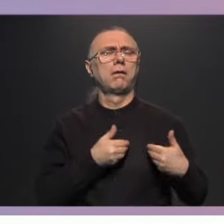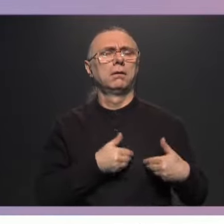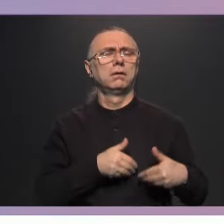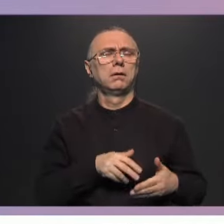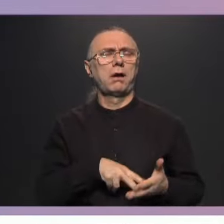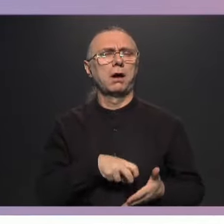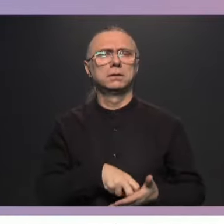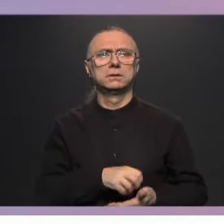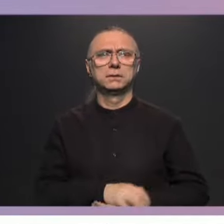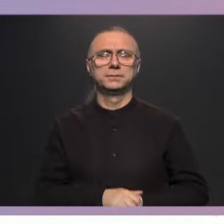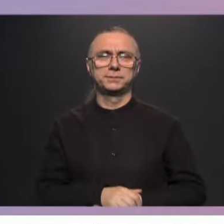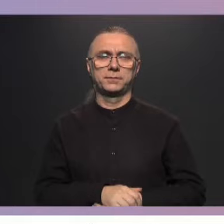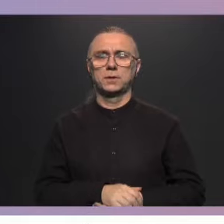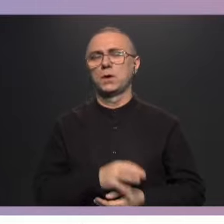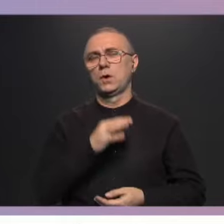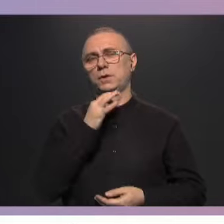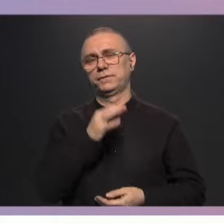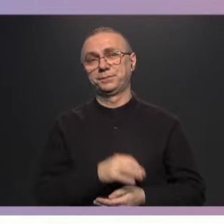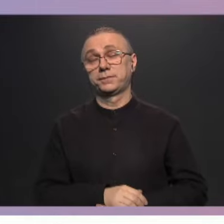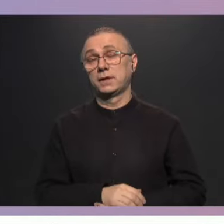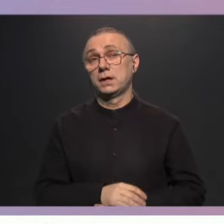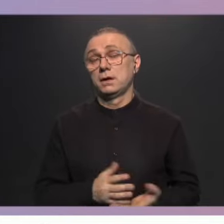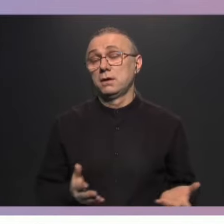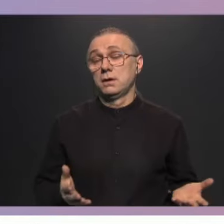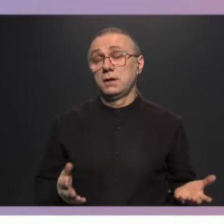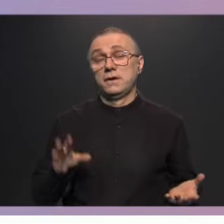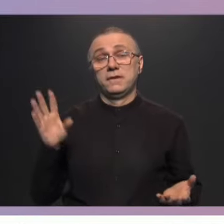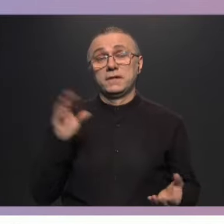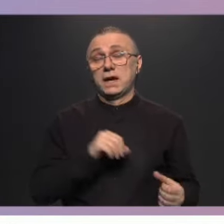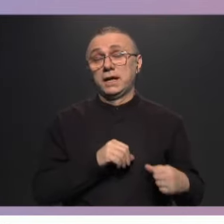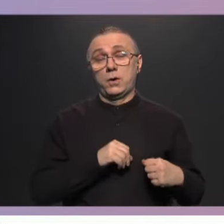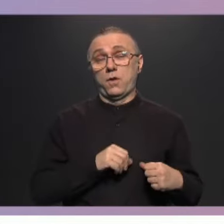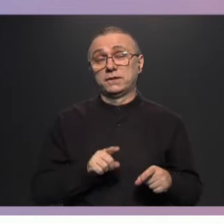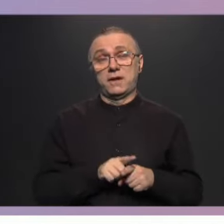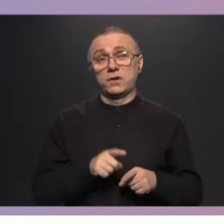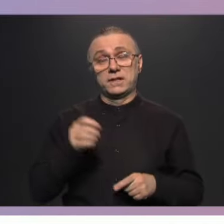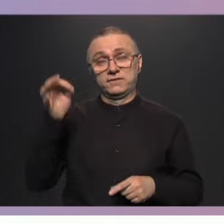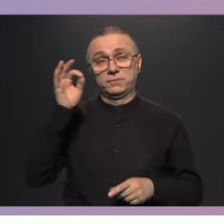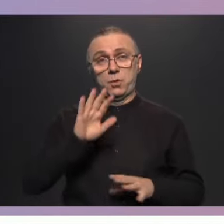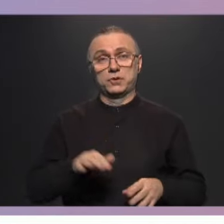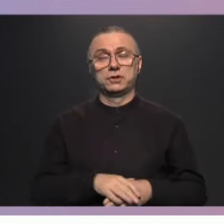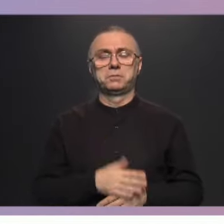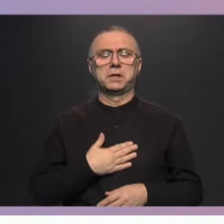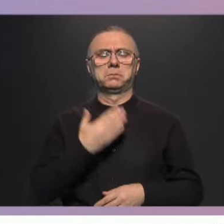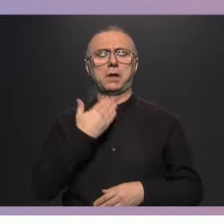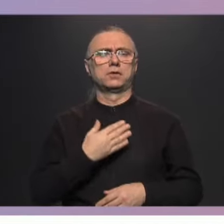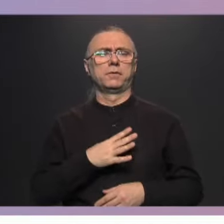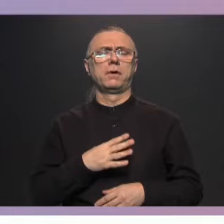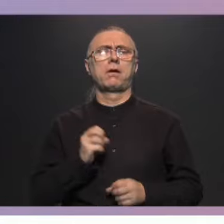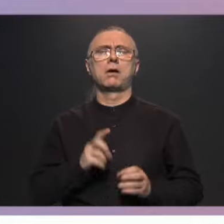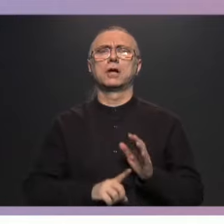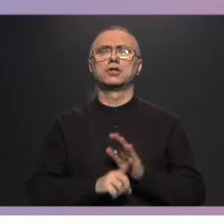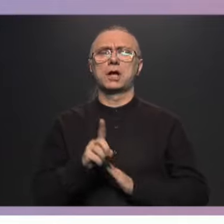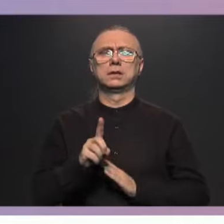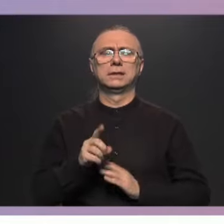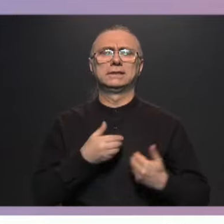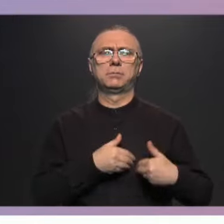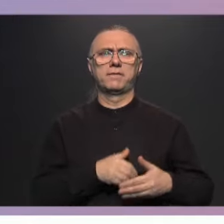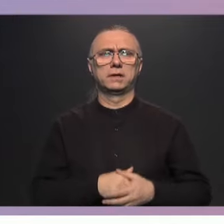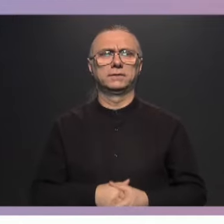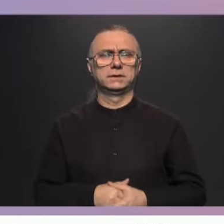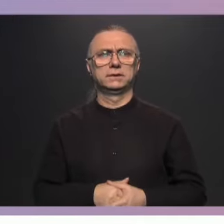Все грехов вообще не вспомнишь, на самом деле. Знаете, мне спрашивают, а как начать вот исповедоваться? Подходит и говорит, ну я вот не